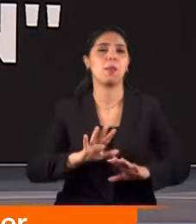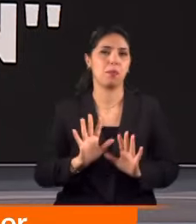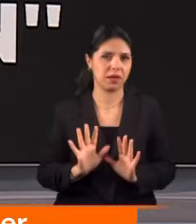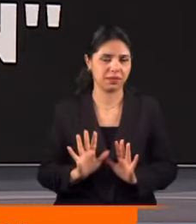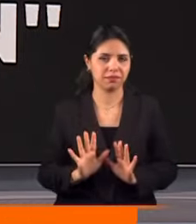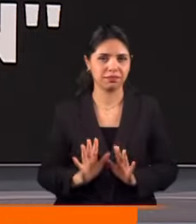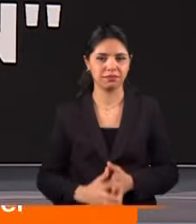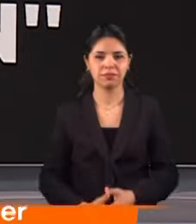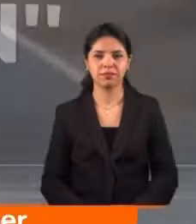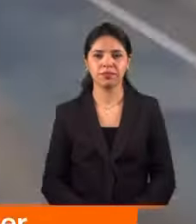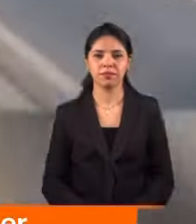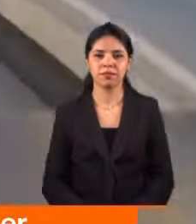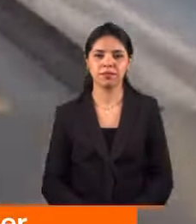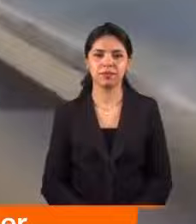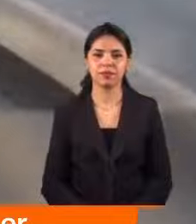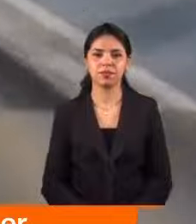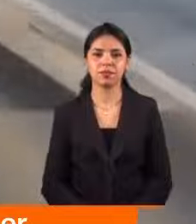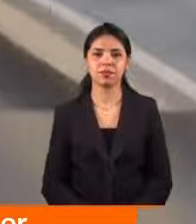atmayın.